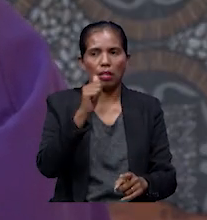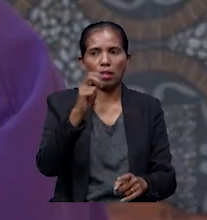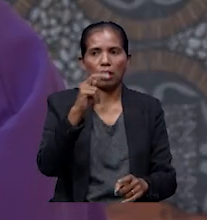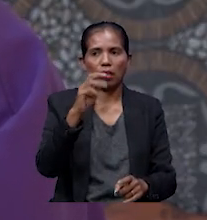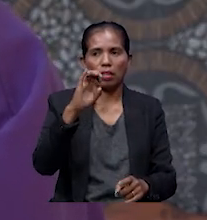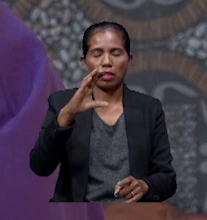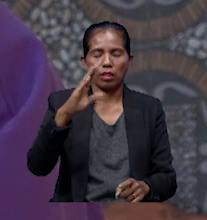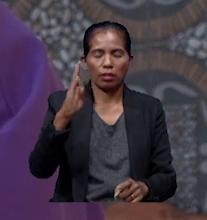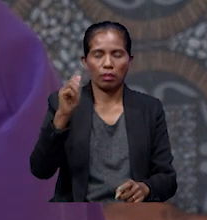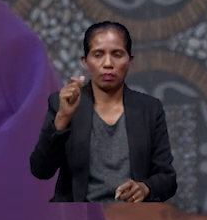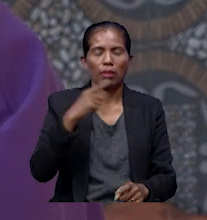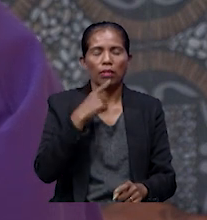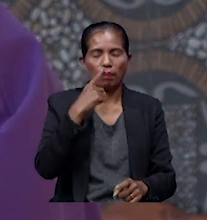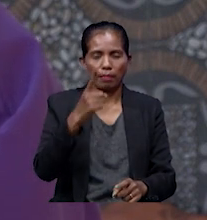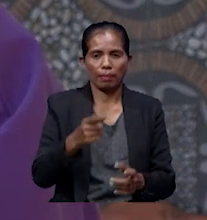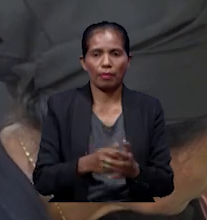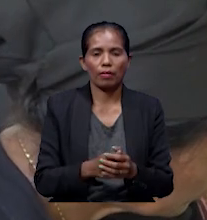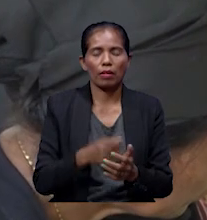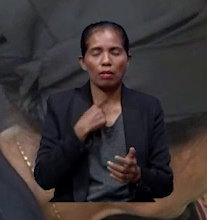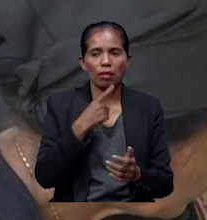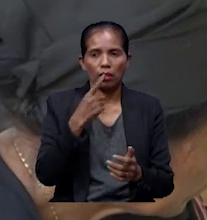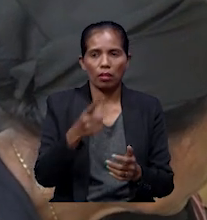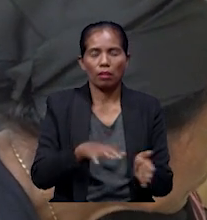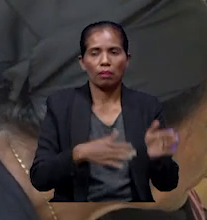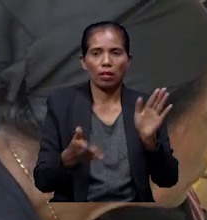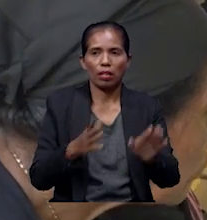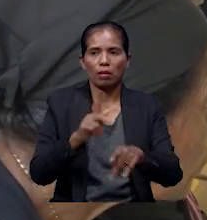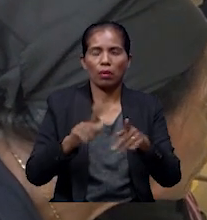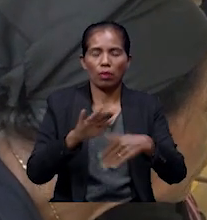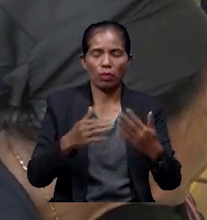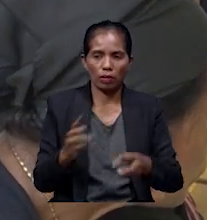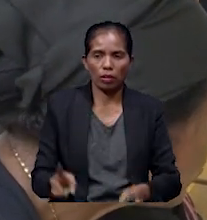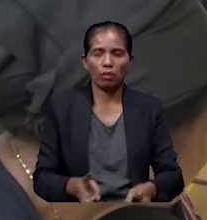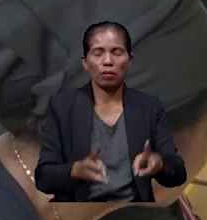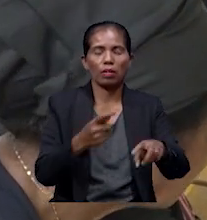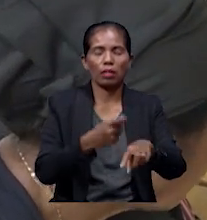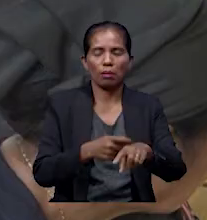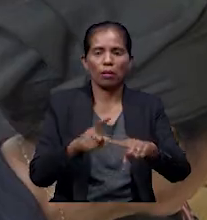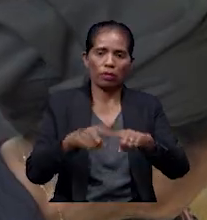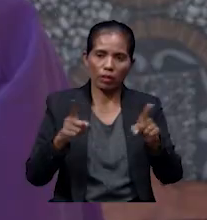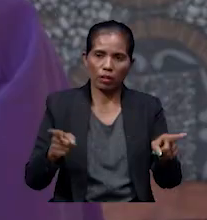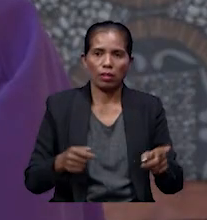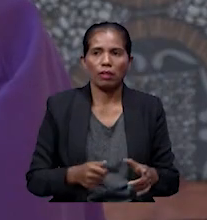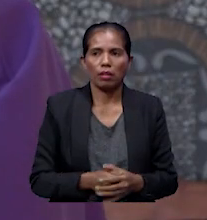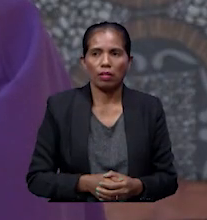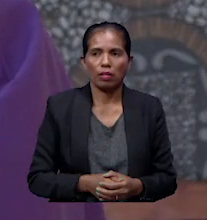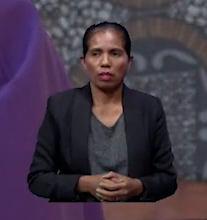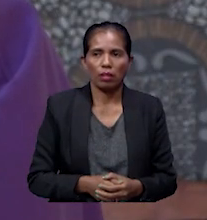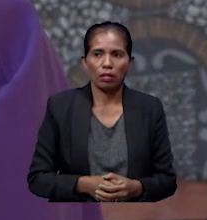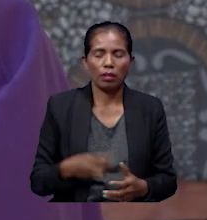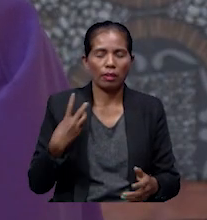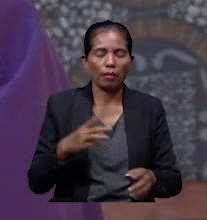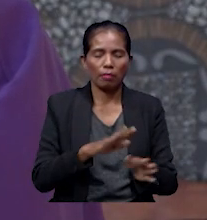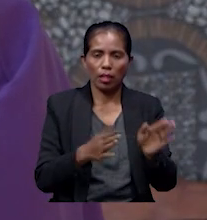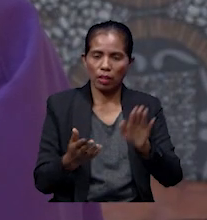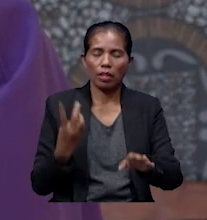omilia amu celebrante Anibal da Costa hateten mate e mahotu nyedalan maibe tempu lahanesan. Mate nene ita hotu